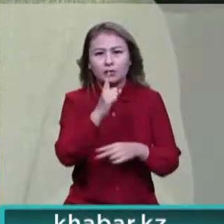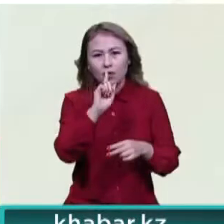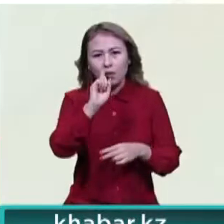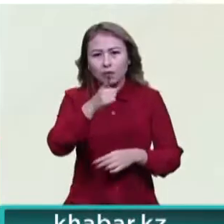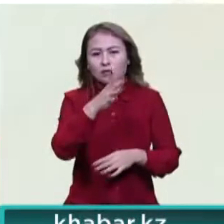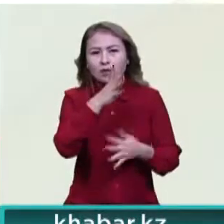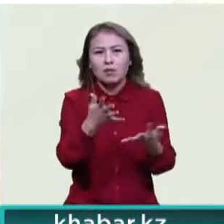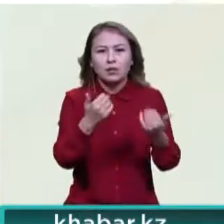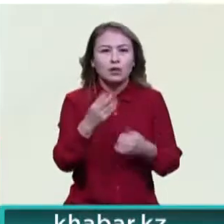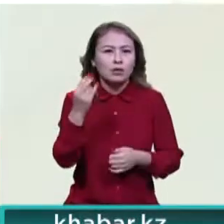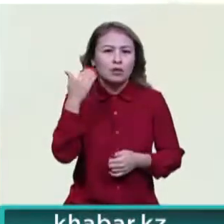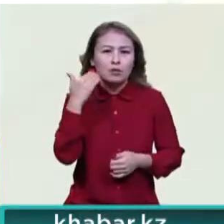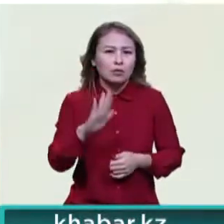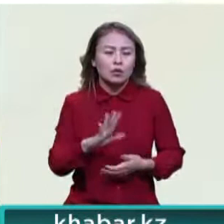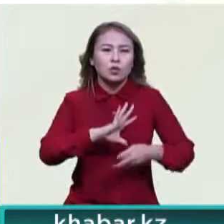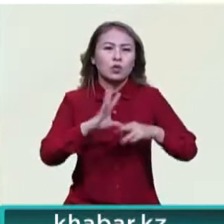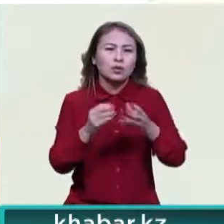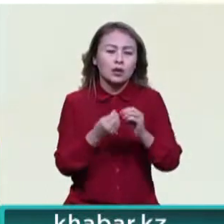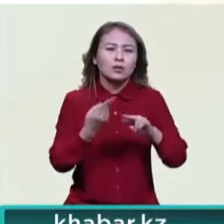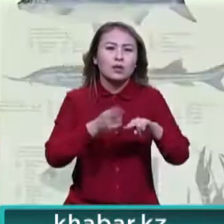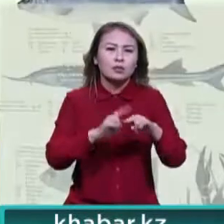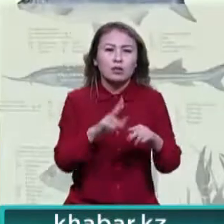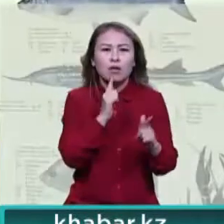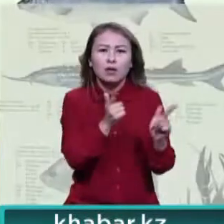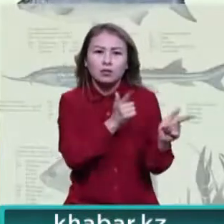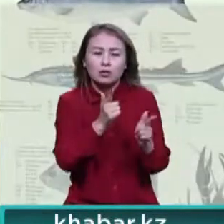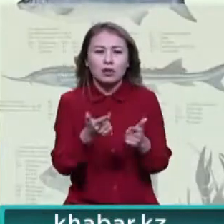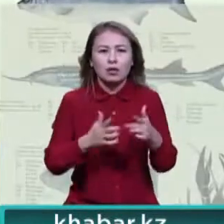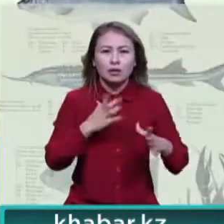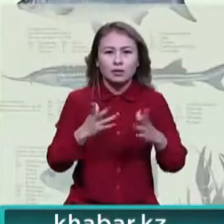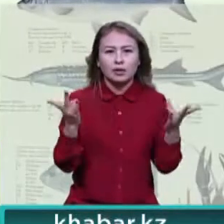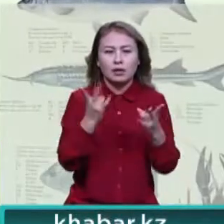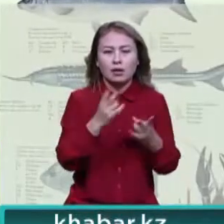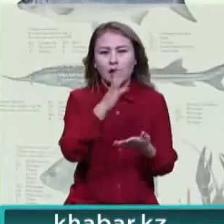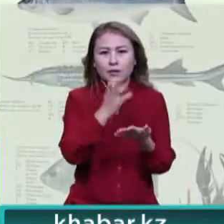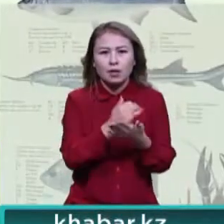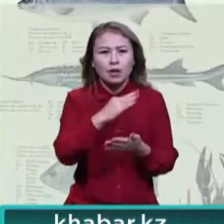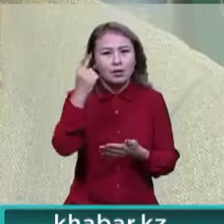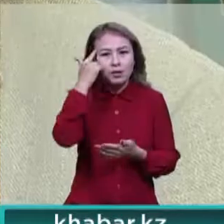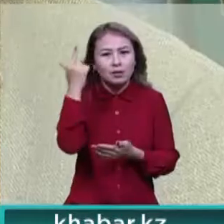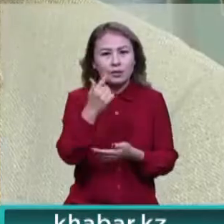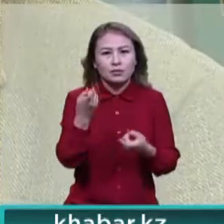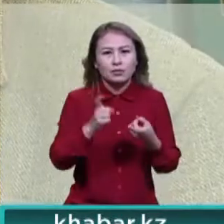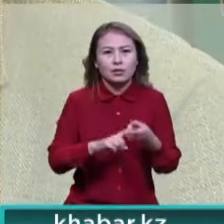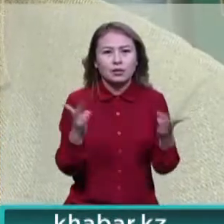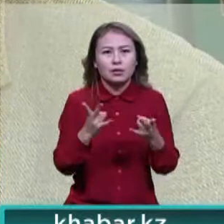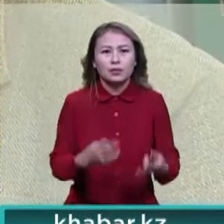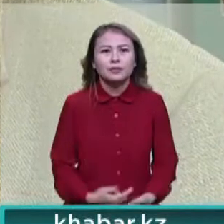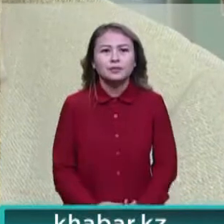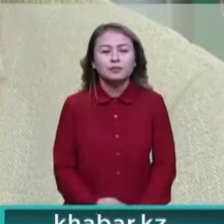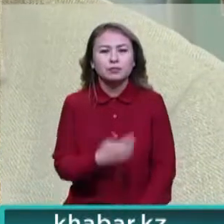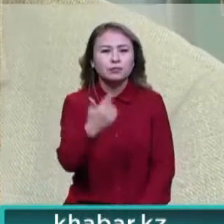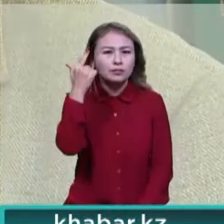өнім ала салатын егіншілік емес екенін айтады. Оның үстіне бұған асқан дайындықпен келу қажет. Ал табыстың басы білімде, дейді тәжірибелі маман. Бір білім керек